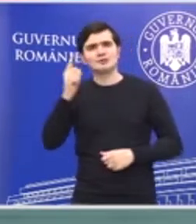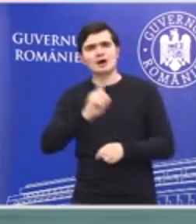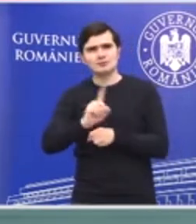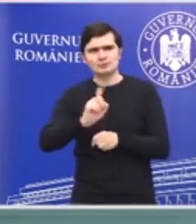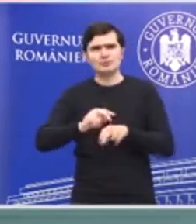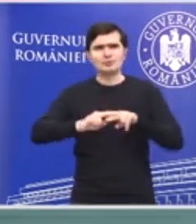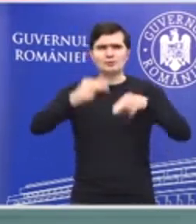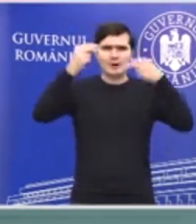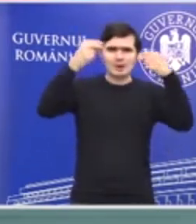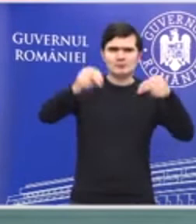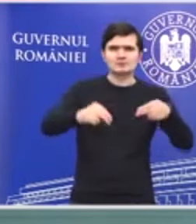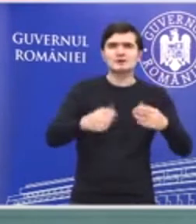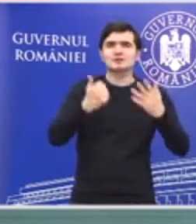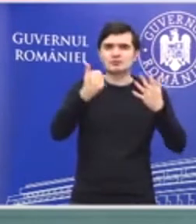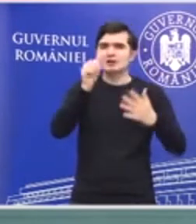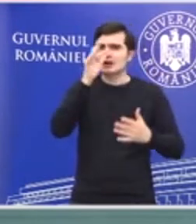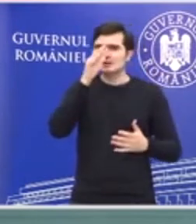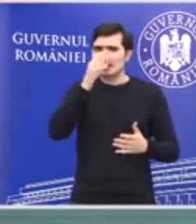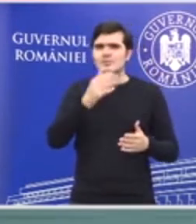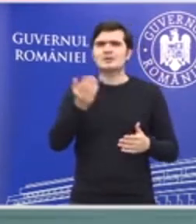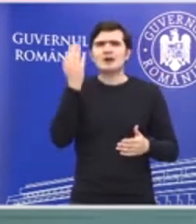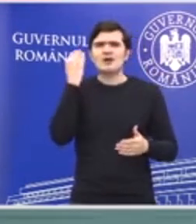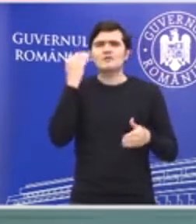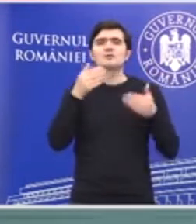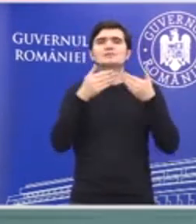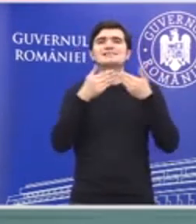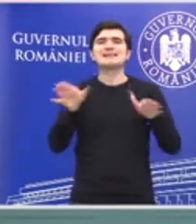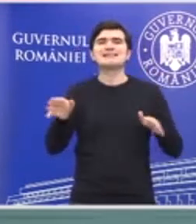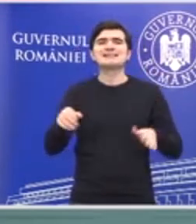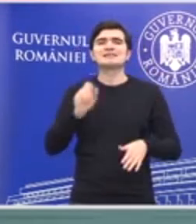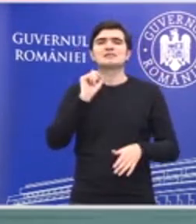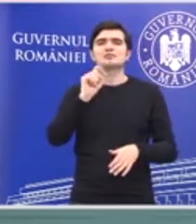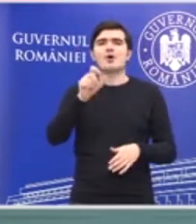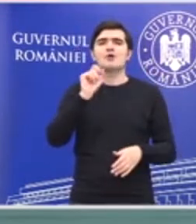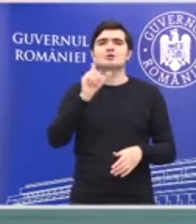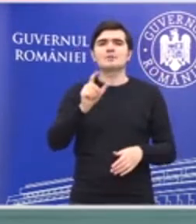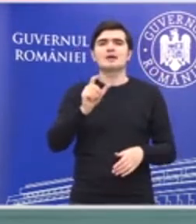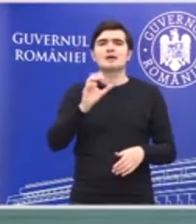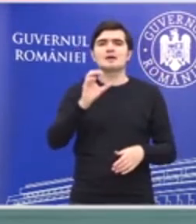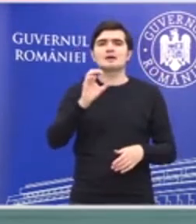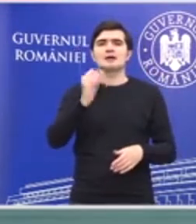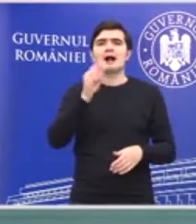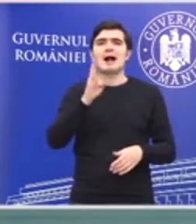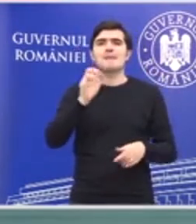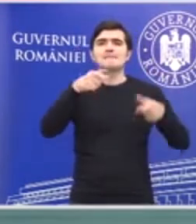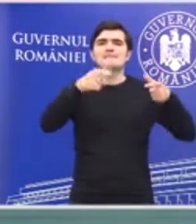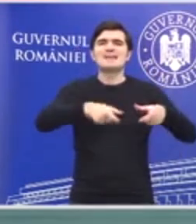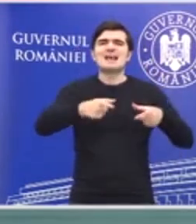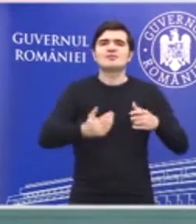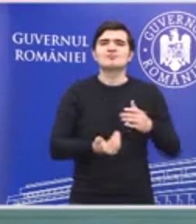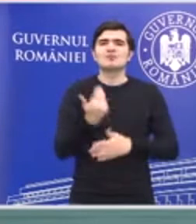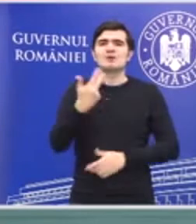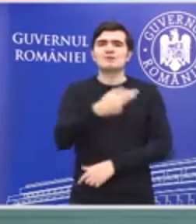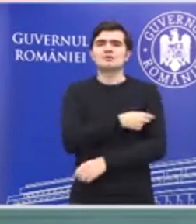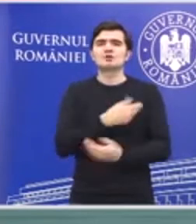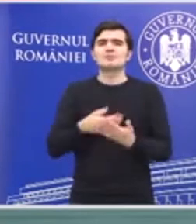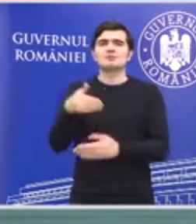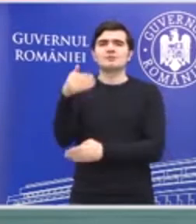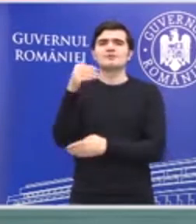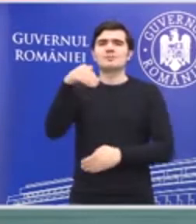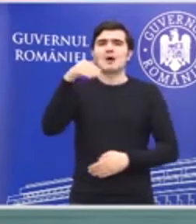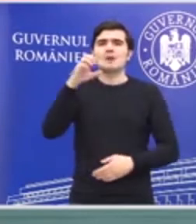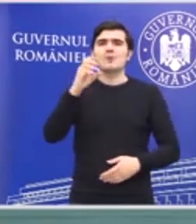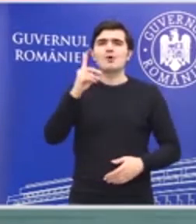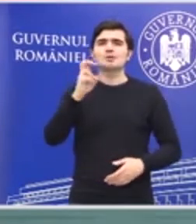de astăzi, din 6 aprilie, au fost operaționalizate încă 12 cabinete noi de vaccinare cu vaccin de la compania